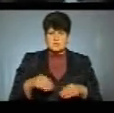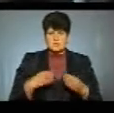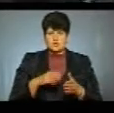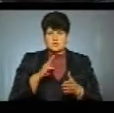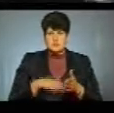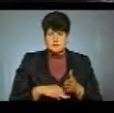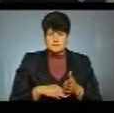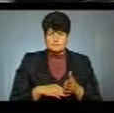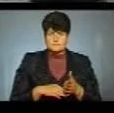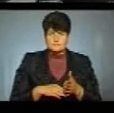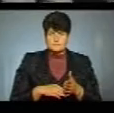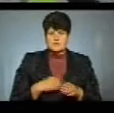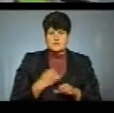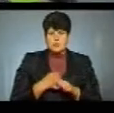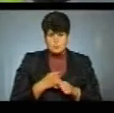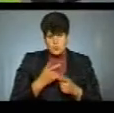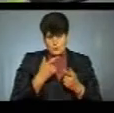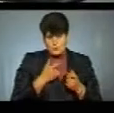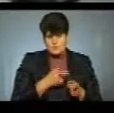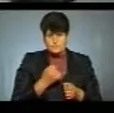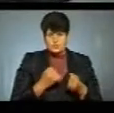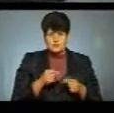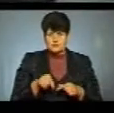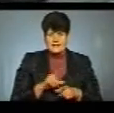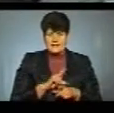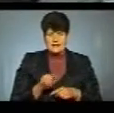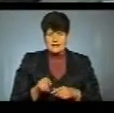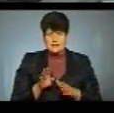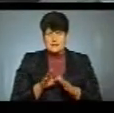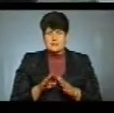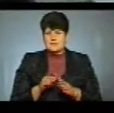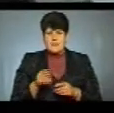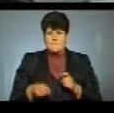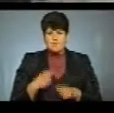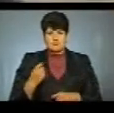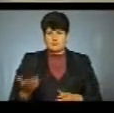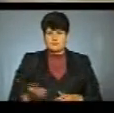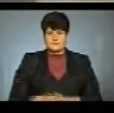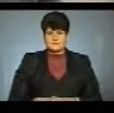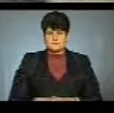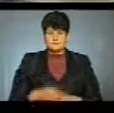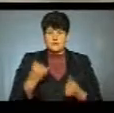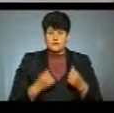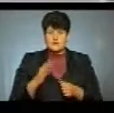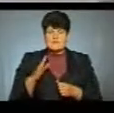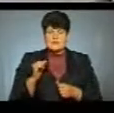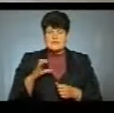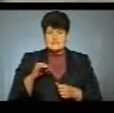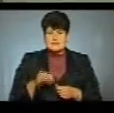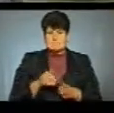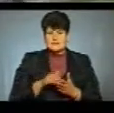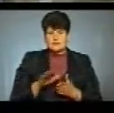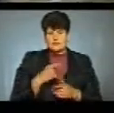штраф і зроблено попередження водію, щоб більше сюди не їхав, без знак, не порушував. І все. Водій Василь відмовився